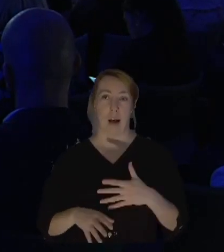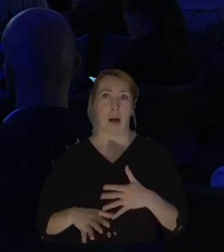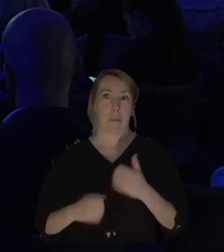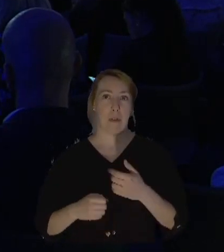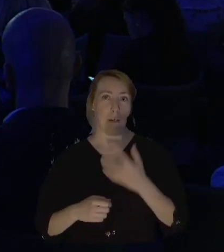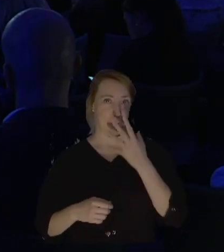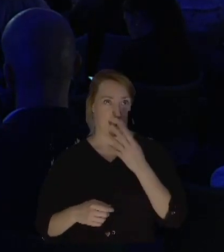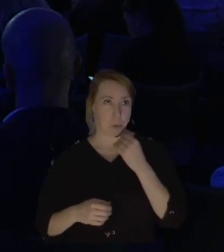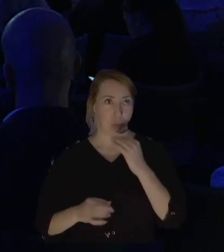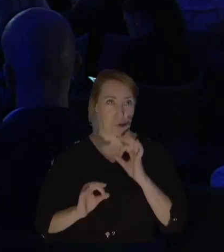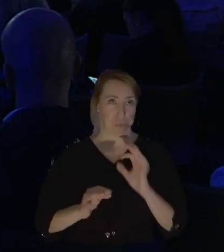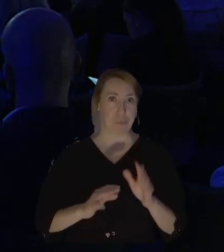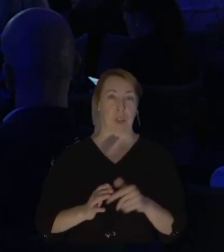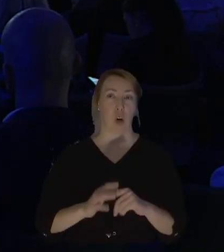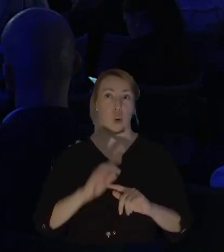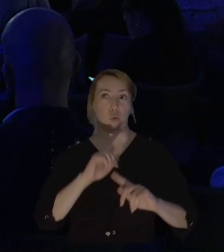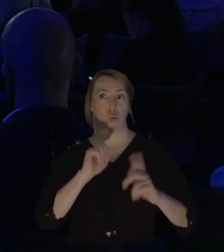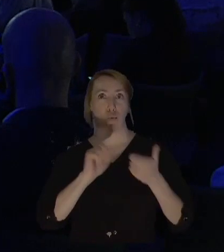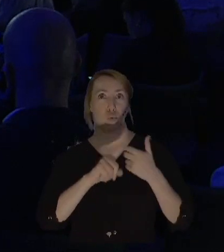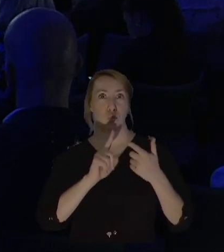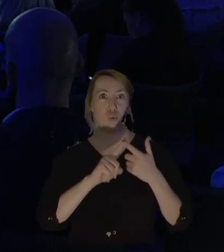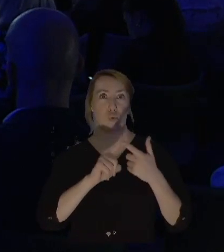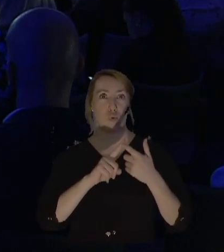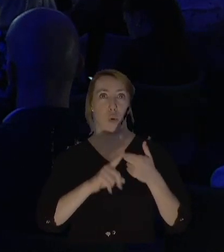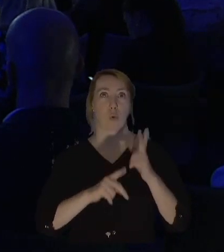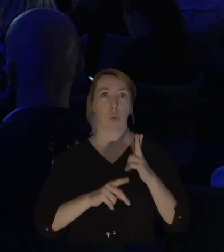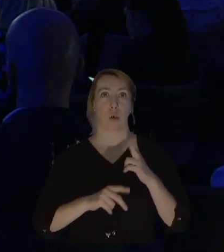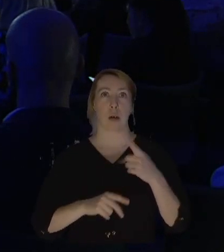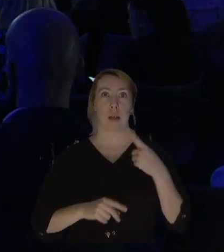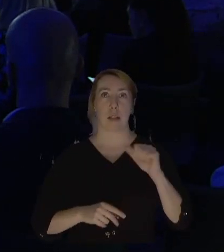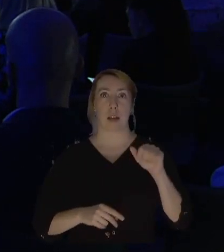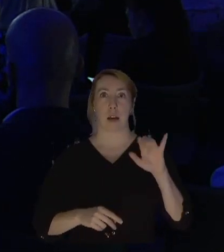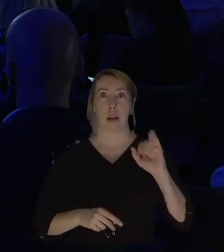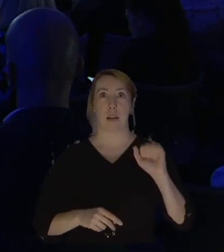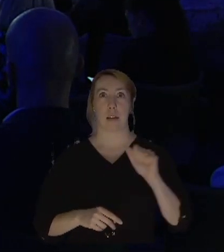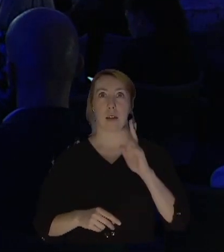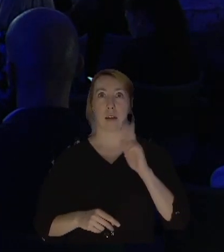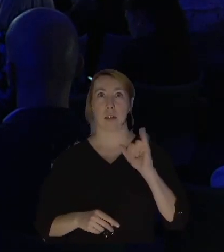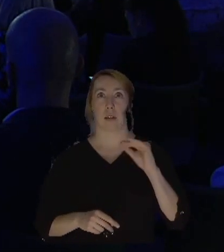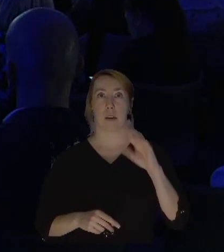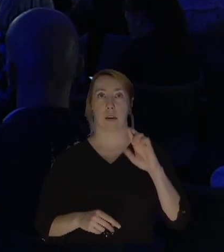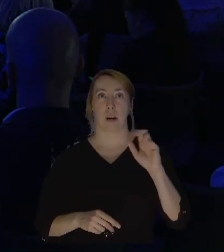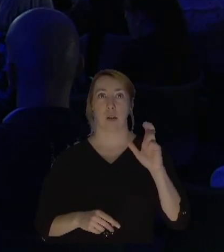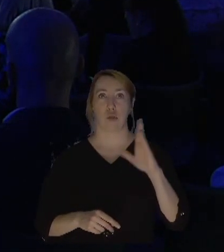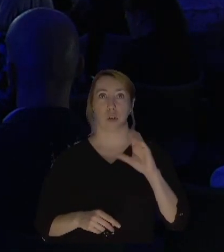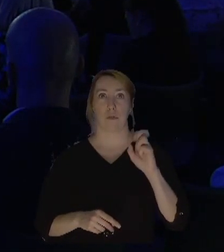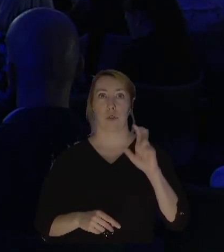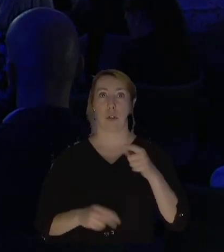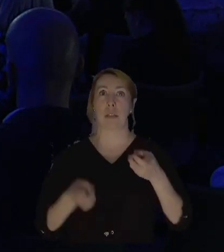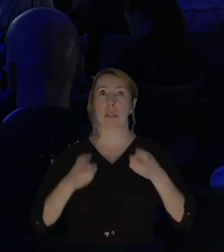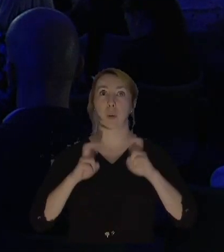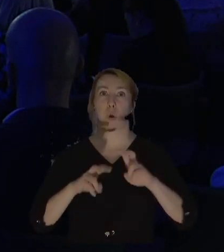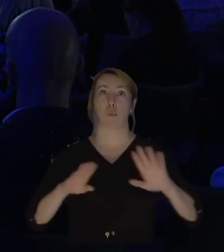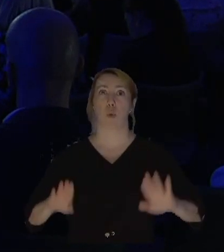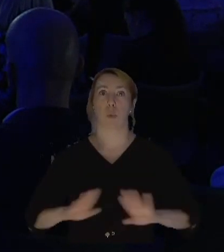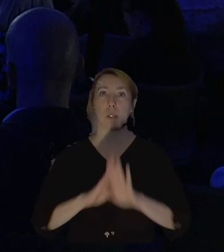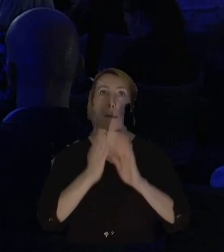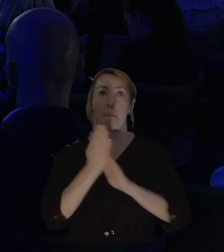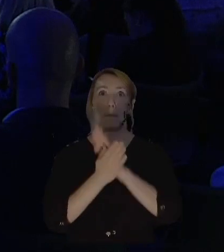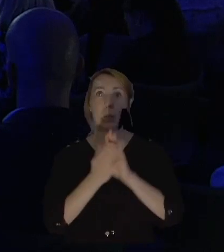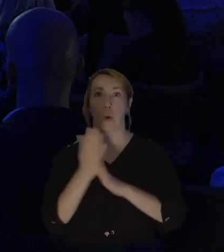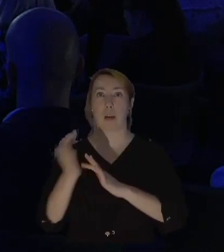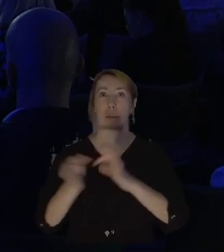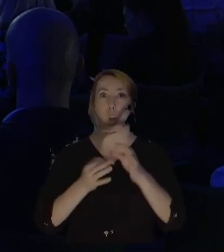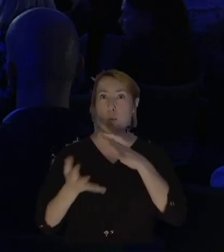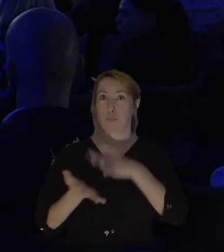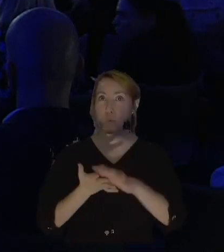w ten sposób. Drugą osobą jest pani Daria Kieraszewicz, założycielka Muzeum Mydła i Historii